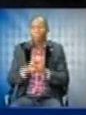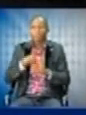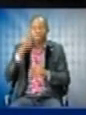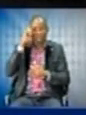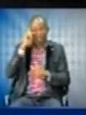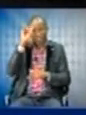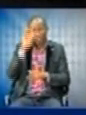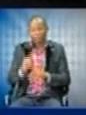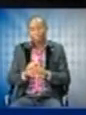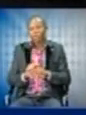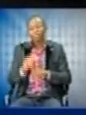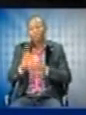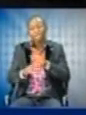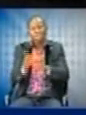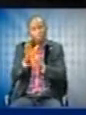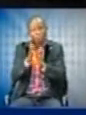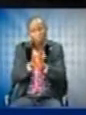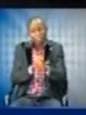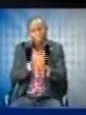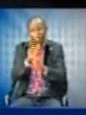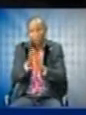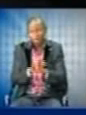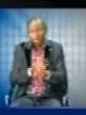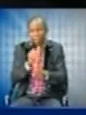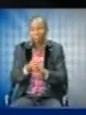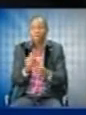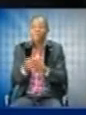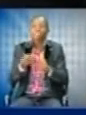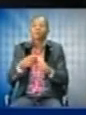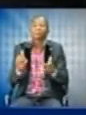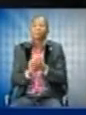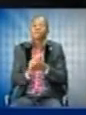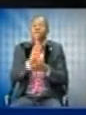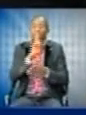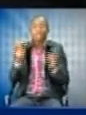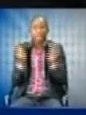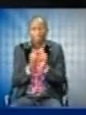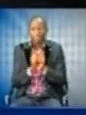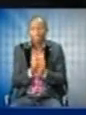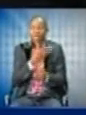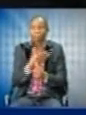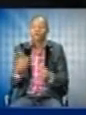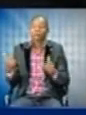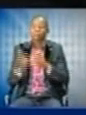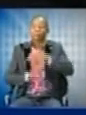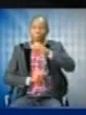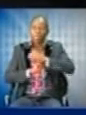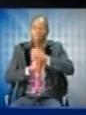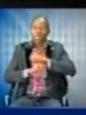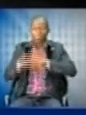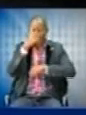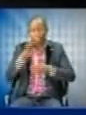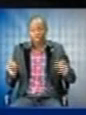aille progressivement. Et le plus important, c'est d'abord de mettre les infrastructures. Parce que quand